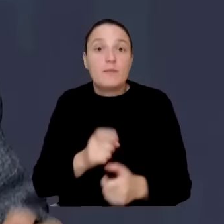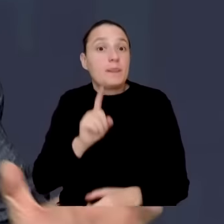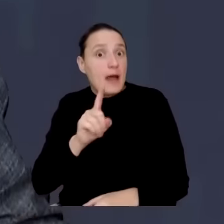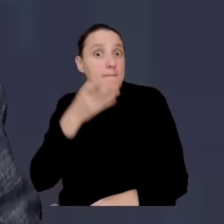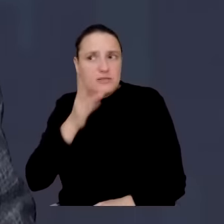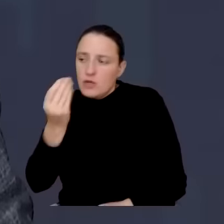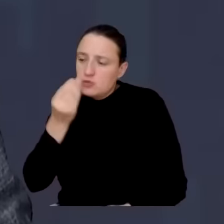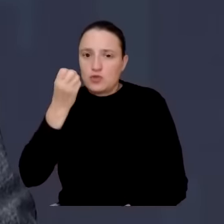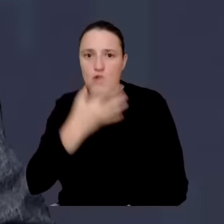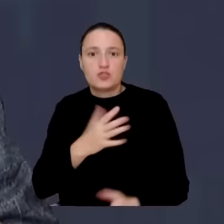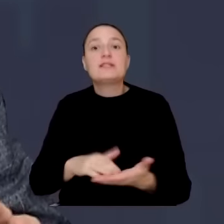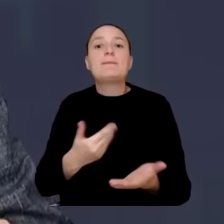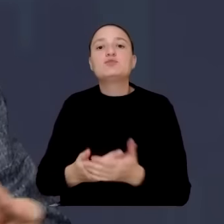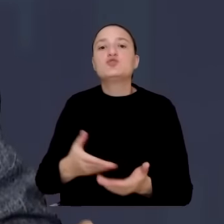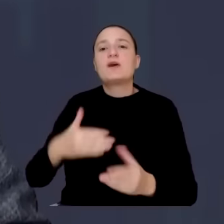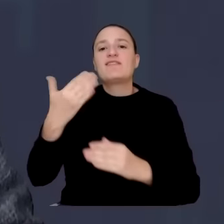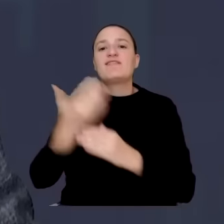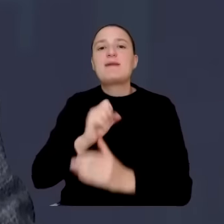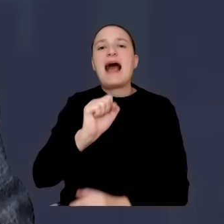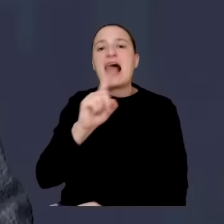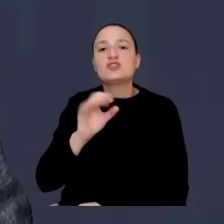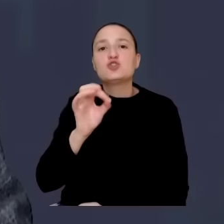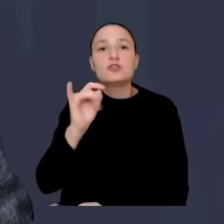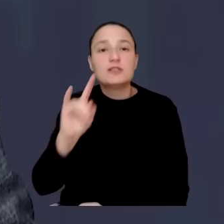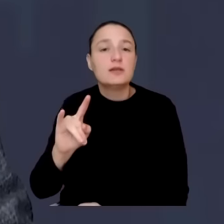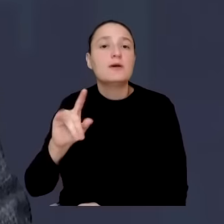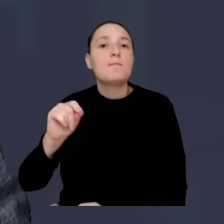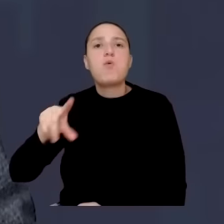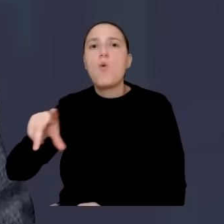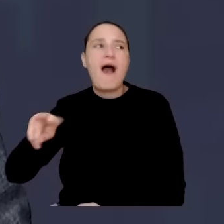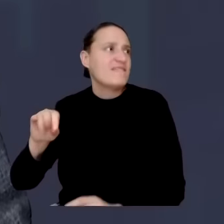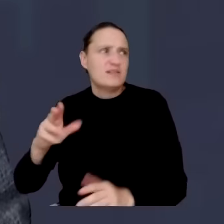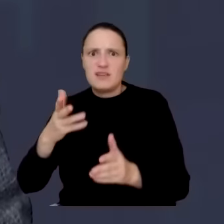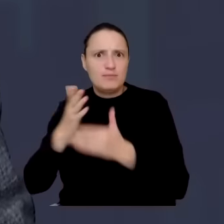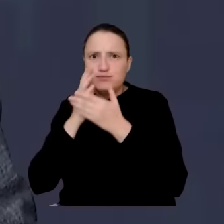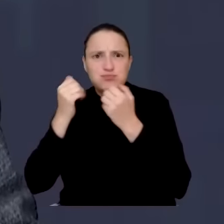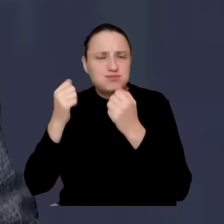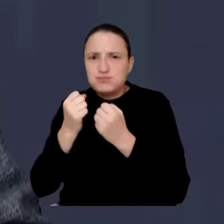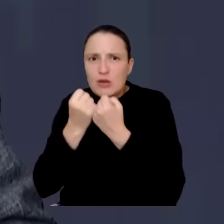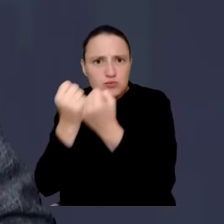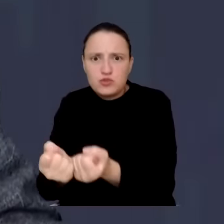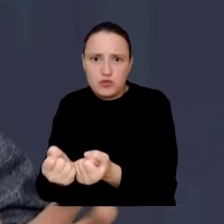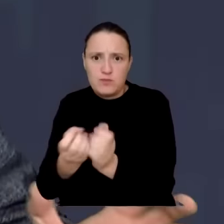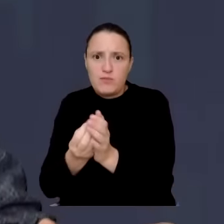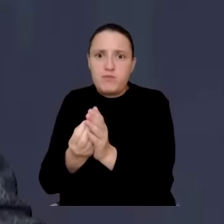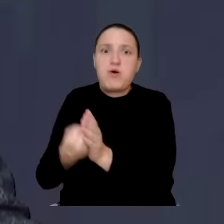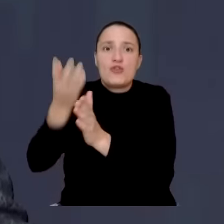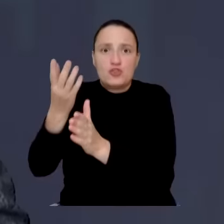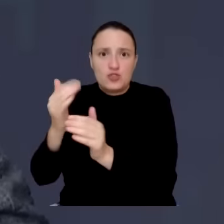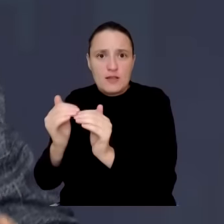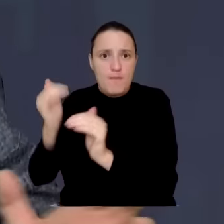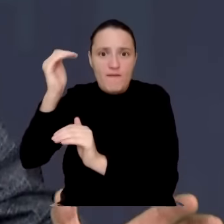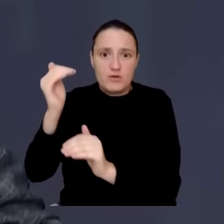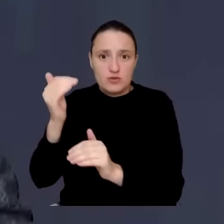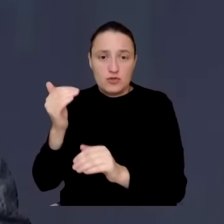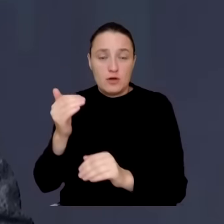jeszcze gorzej na przykład taki azot ty Puławy mogą w ogóle nie przetrwać w ogóle tego typu tego typu podwyżek już się mówi o tym że jest to